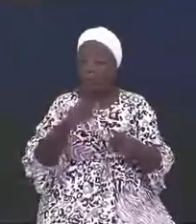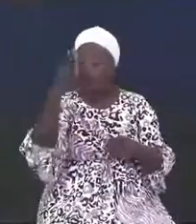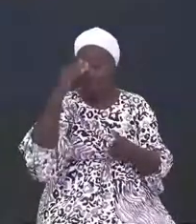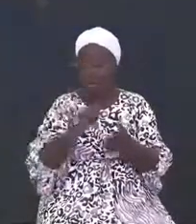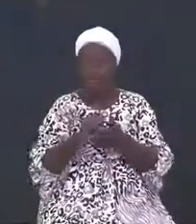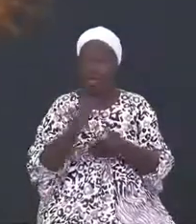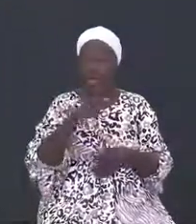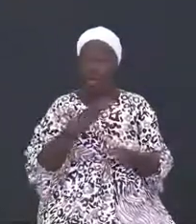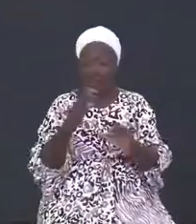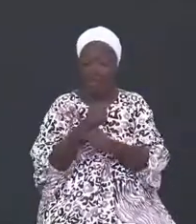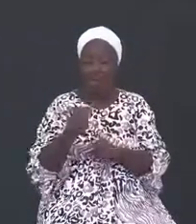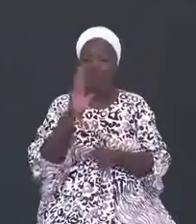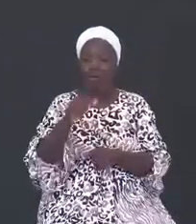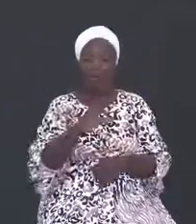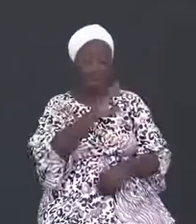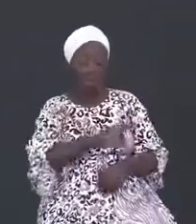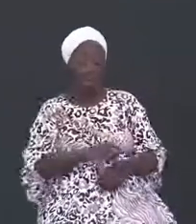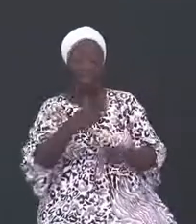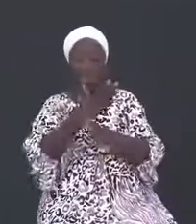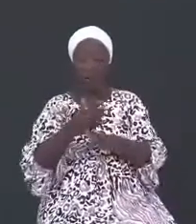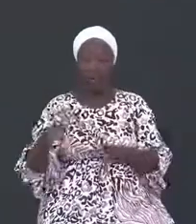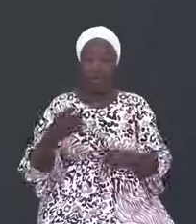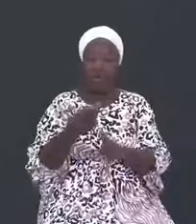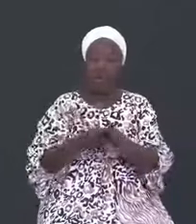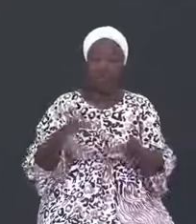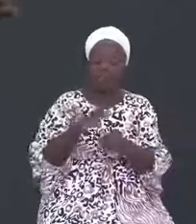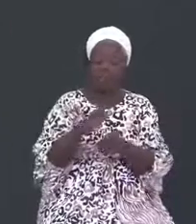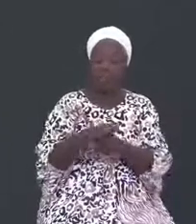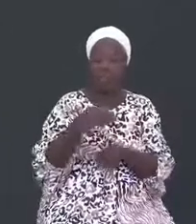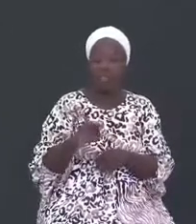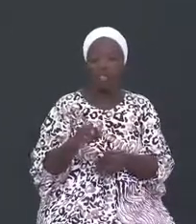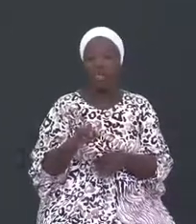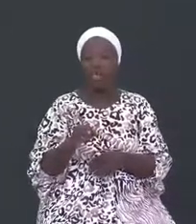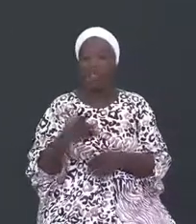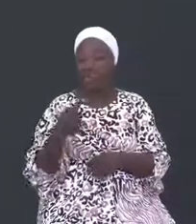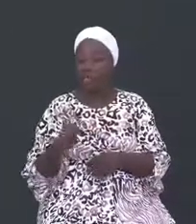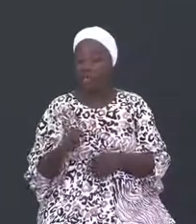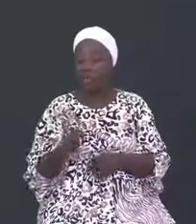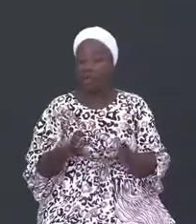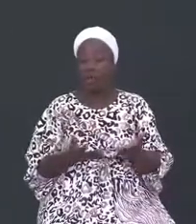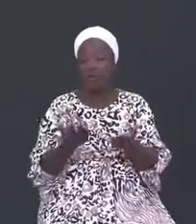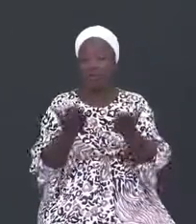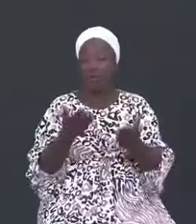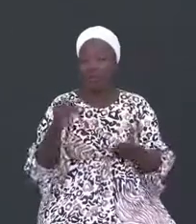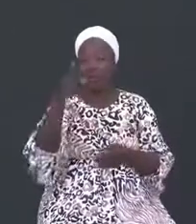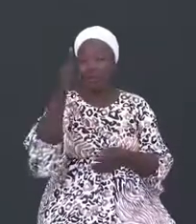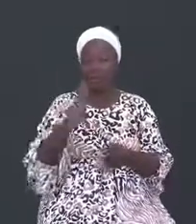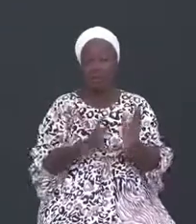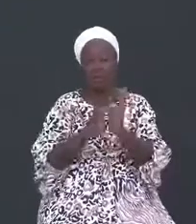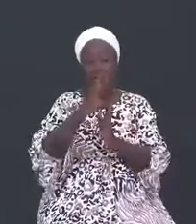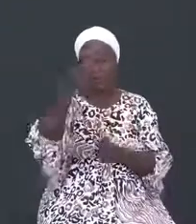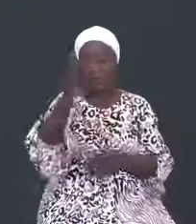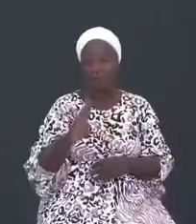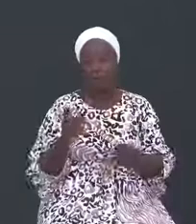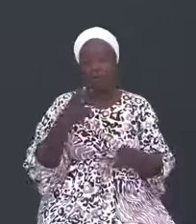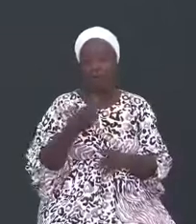que tu vas ôter ton intérêt en accomplissant la volonté de Dieu, tu les laisses et Dieu